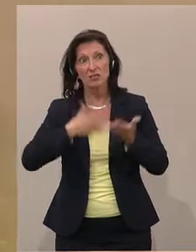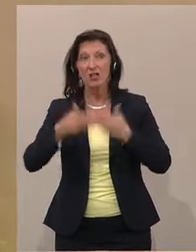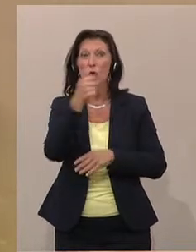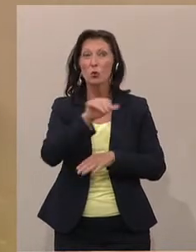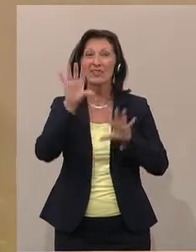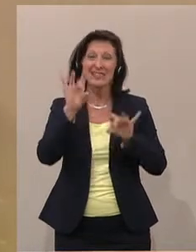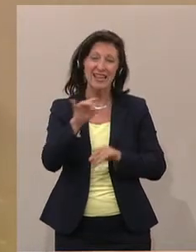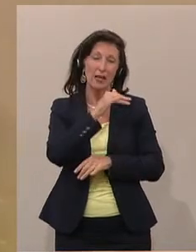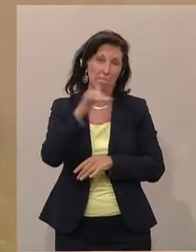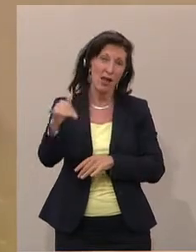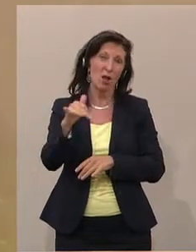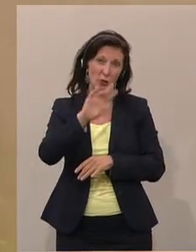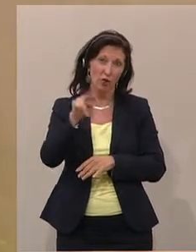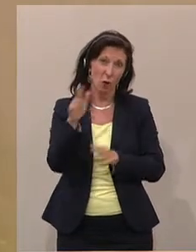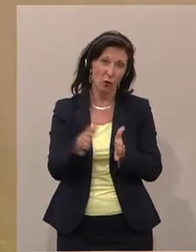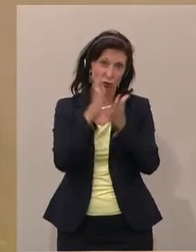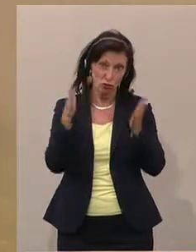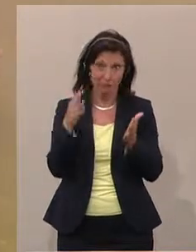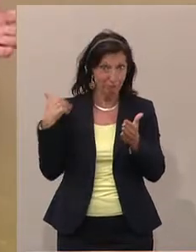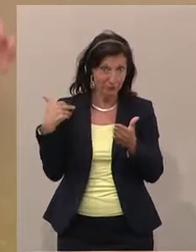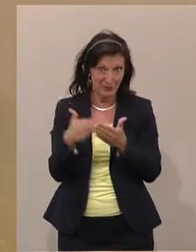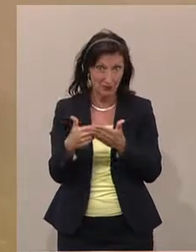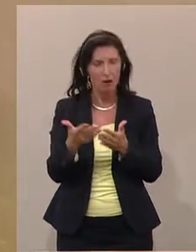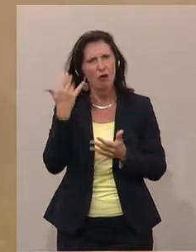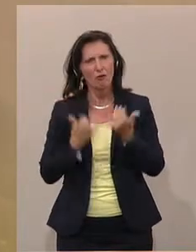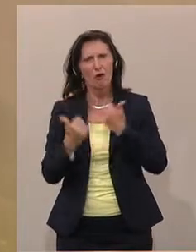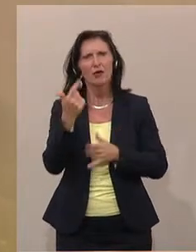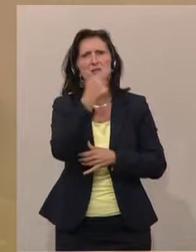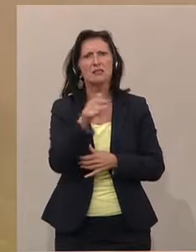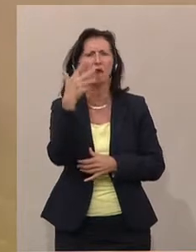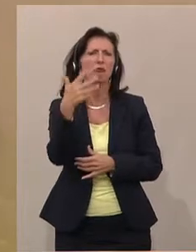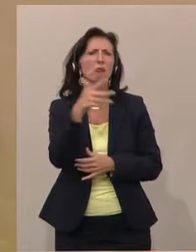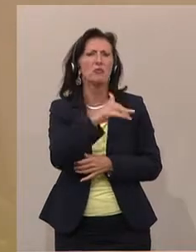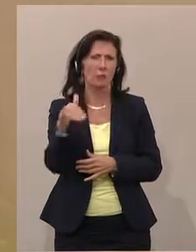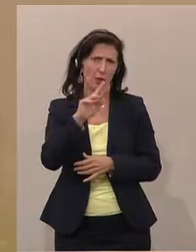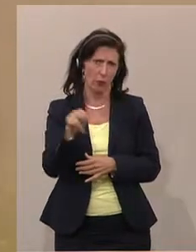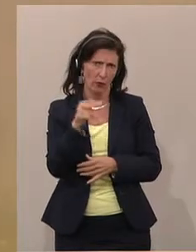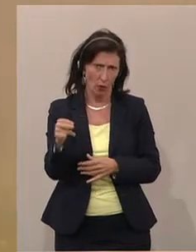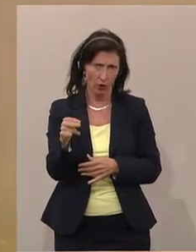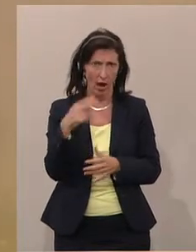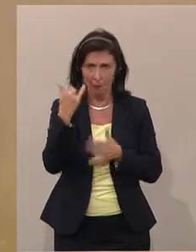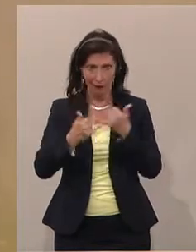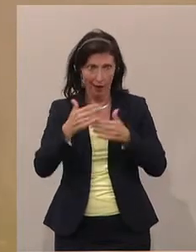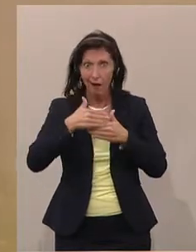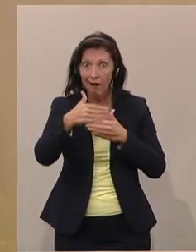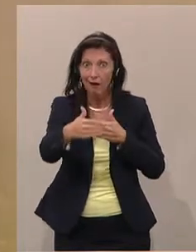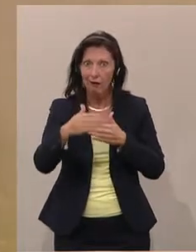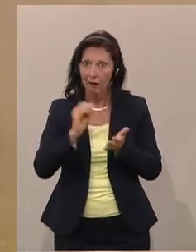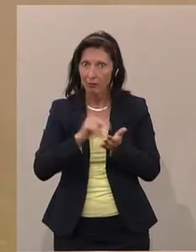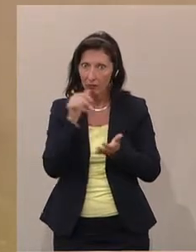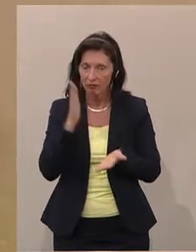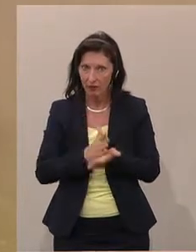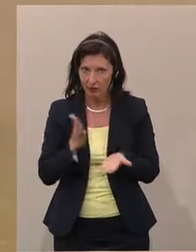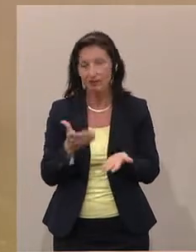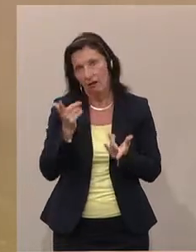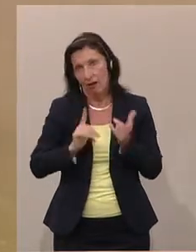Millionen Euro bisher. Im Vorjahr waren sie in etwa 250 Millionen Euro. Das Jahr ist ja noch nicht zu Ende und daher kann